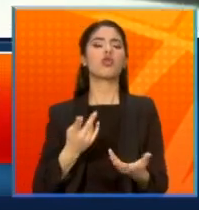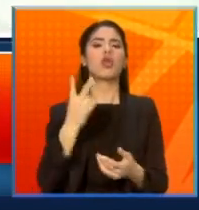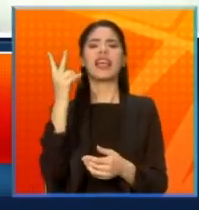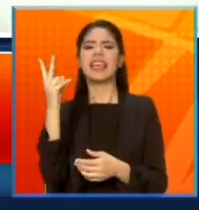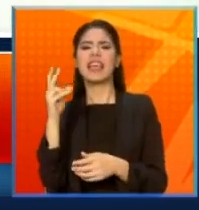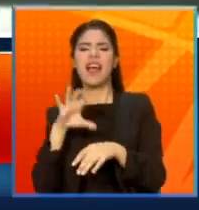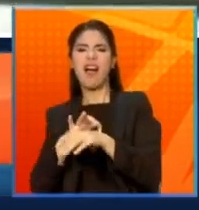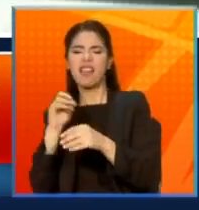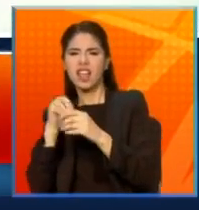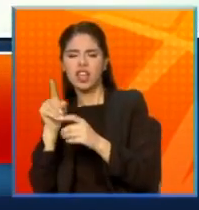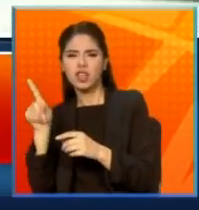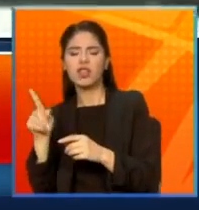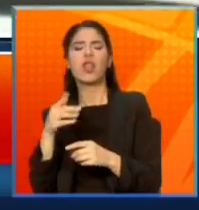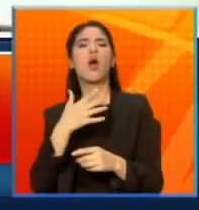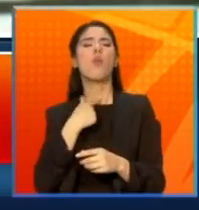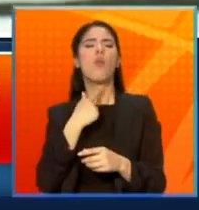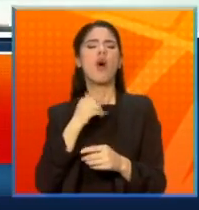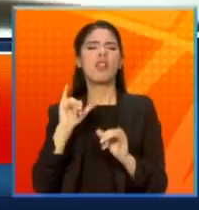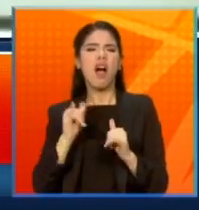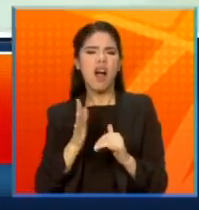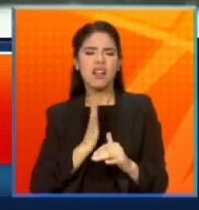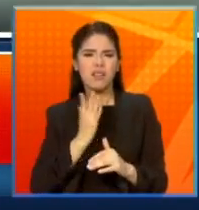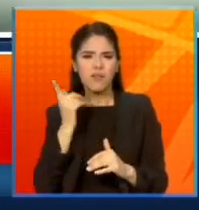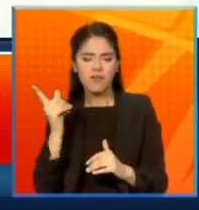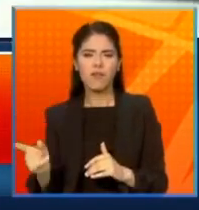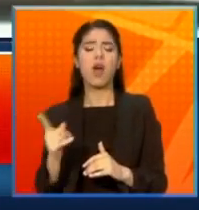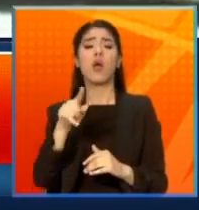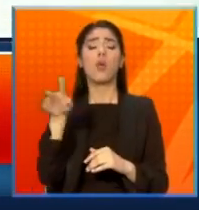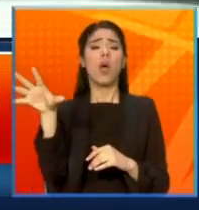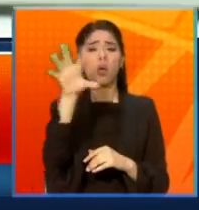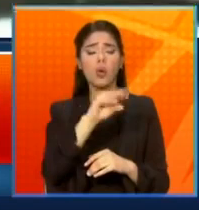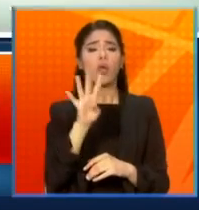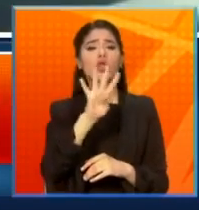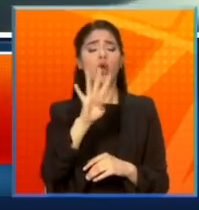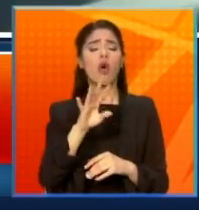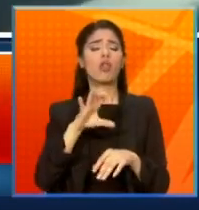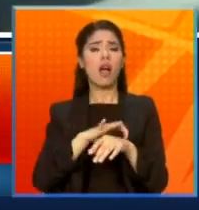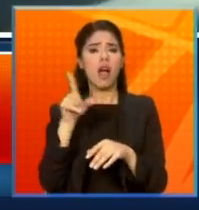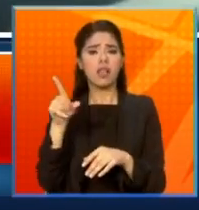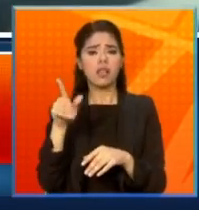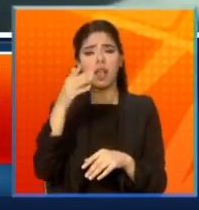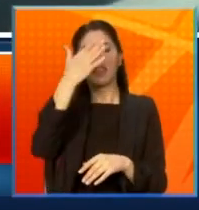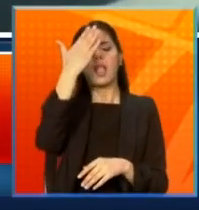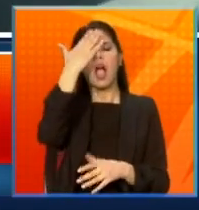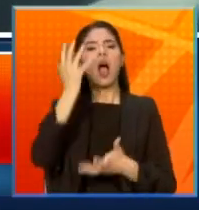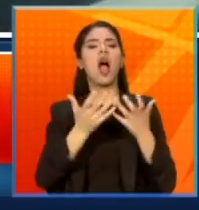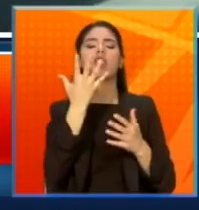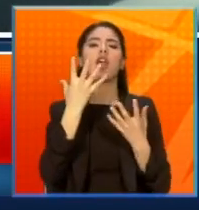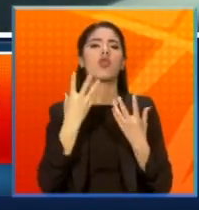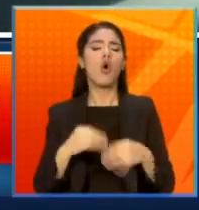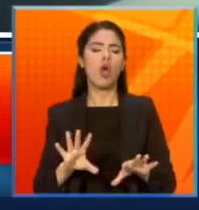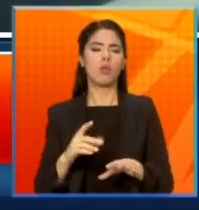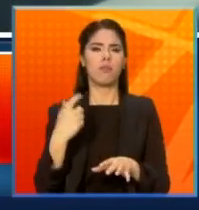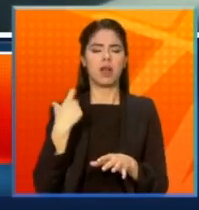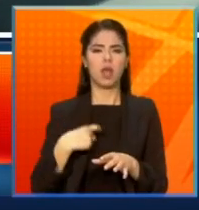hastada boğaz ağrısı yakınmasının olduğunu ve bu 4 hastanın da ateşinin özellikle olmadığını,